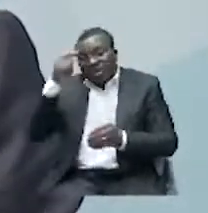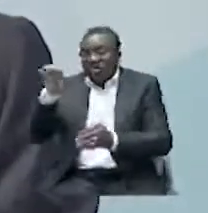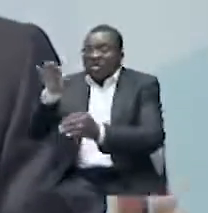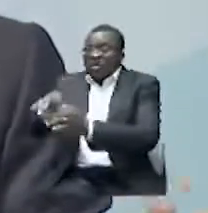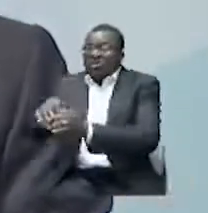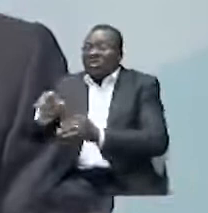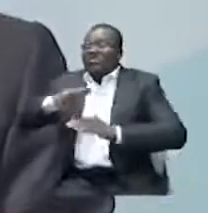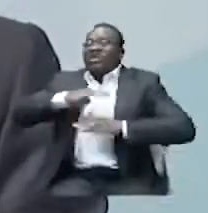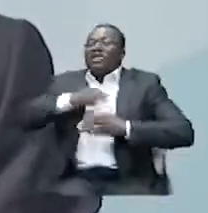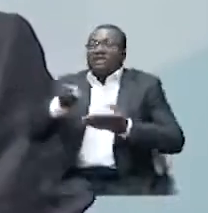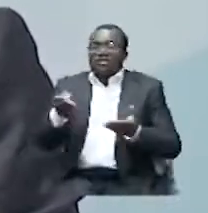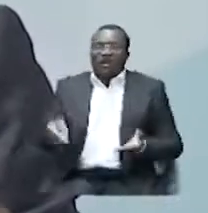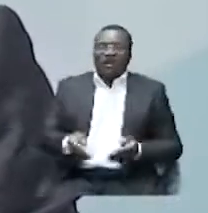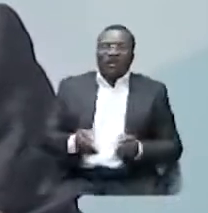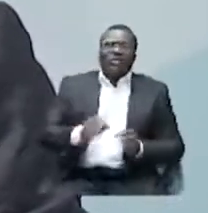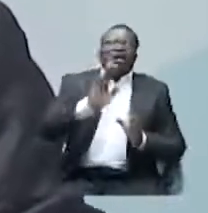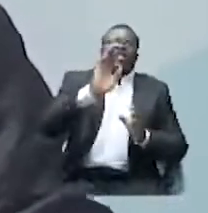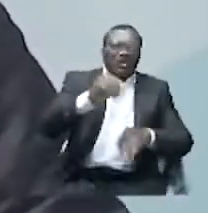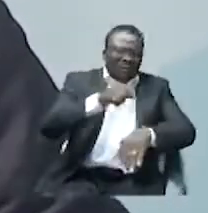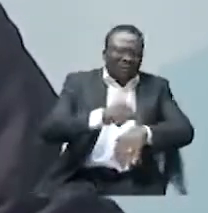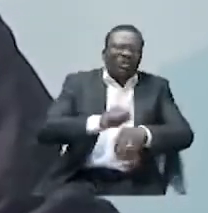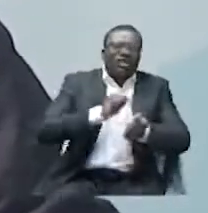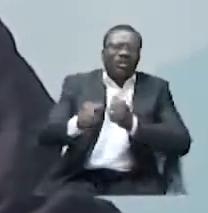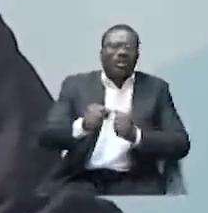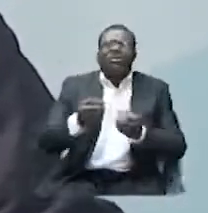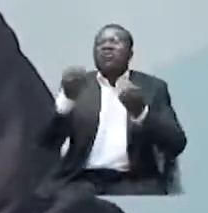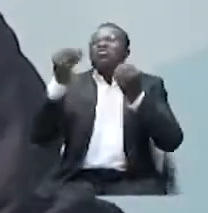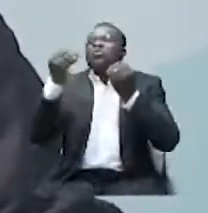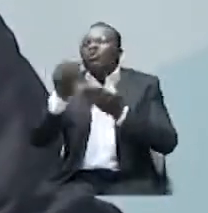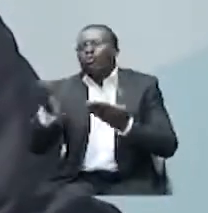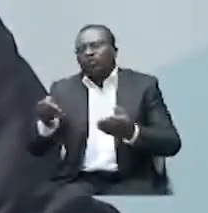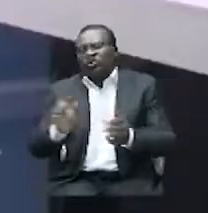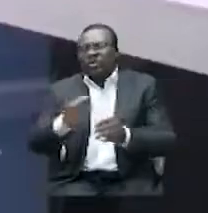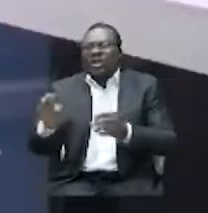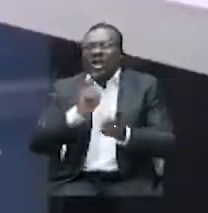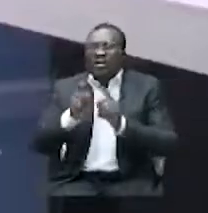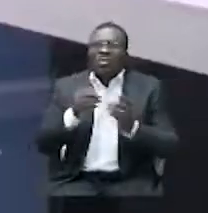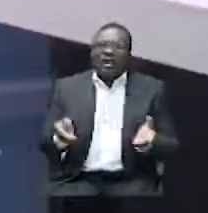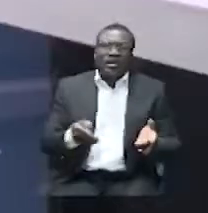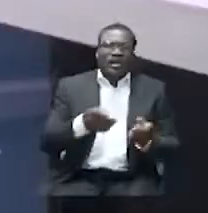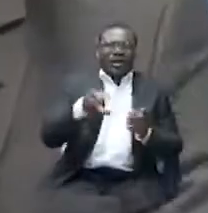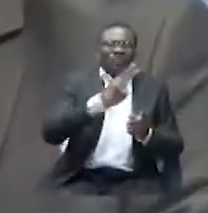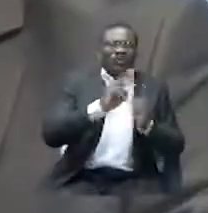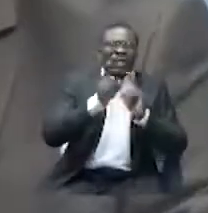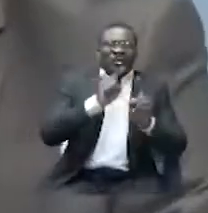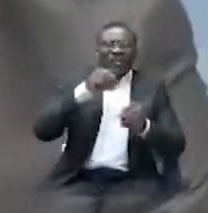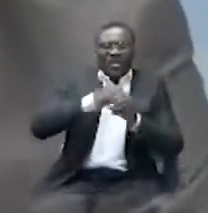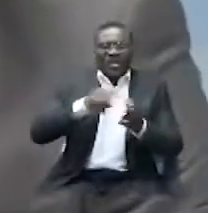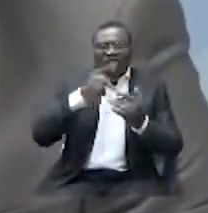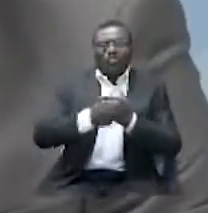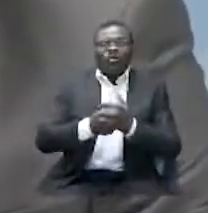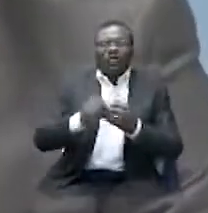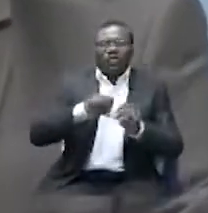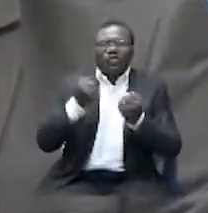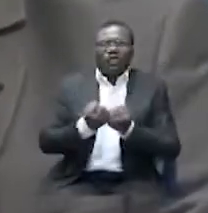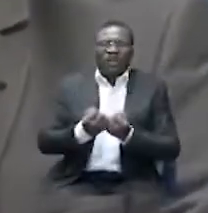notre ambition? Patrice Talon, malheureusement, le temps tourne vite et on a beaucoup d'autres aspects à aborder. Vous avez parlé dans votre projet de société de mandat